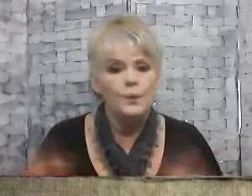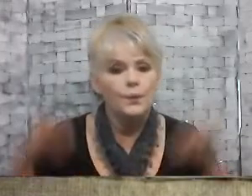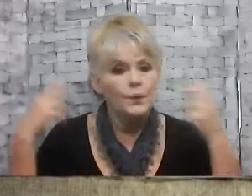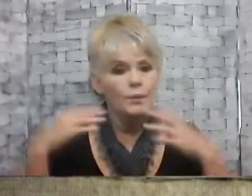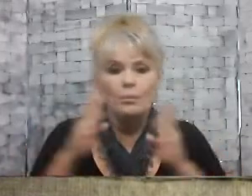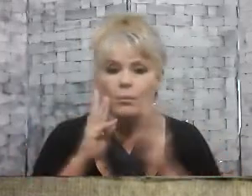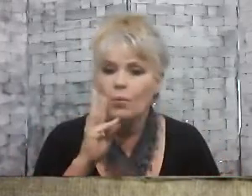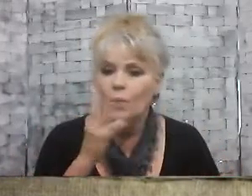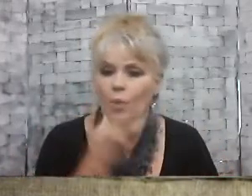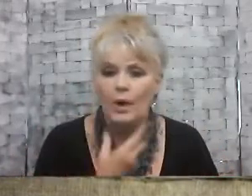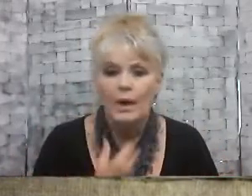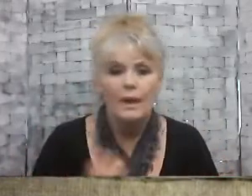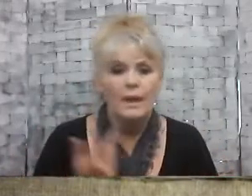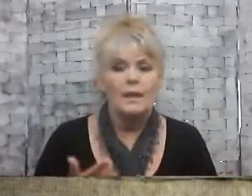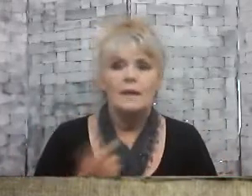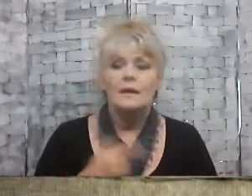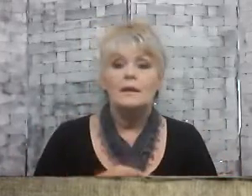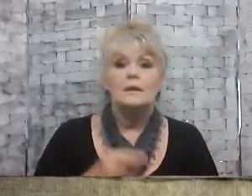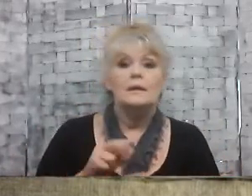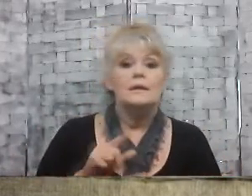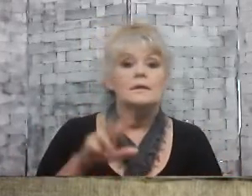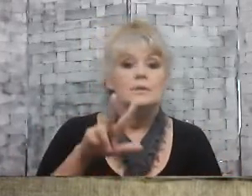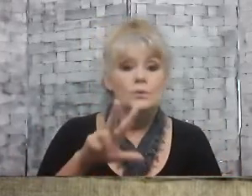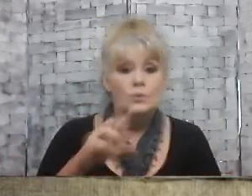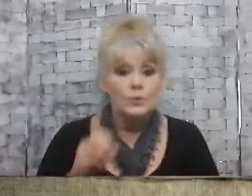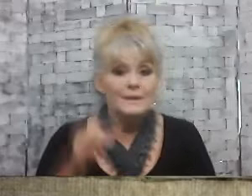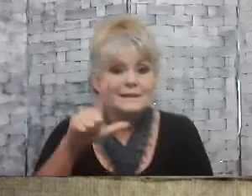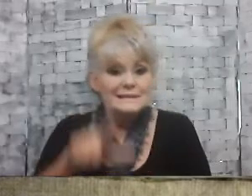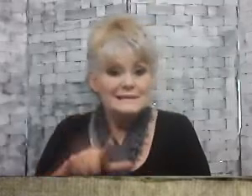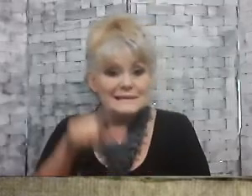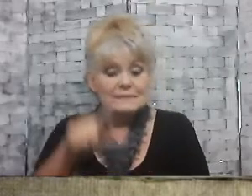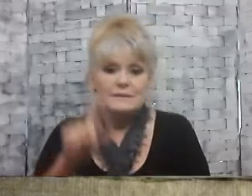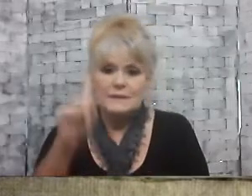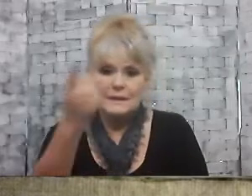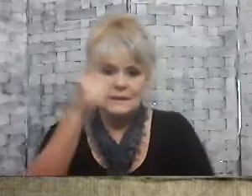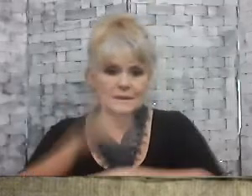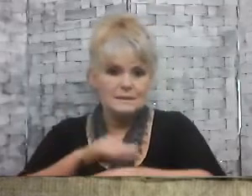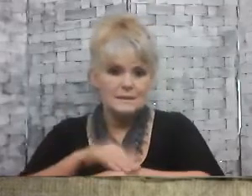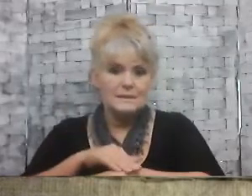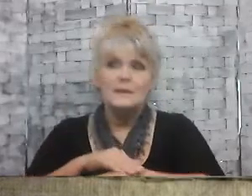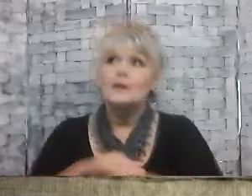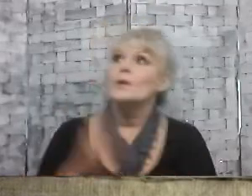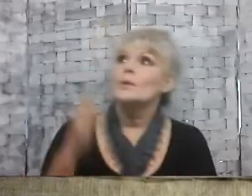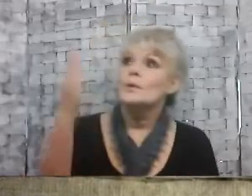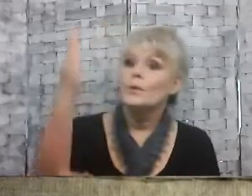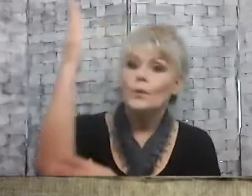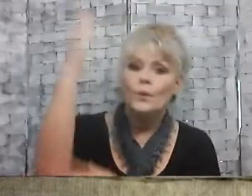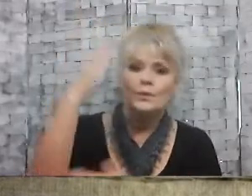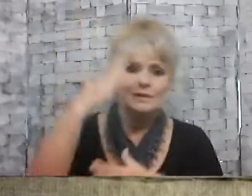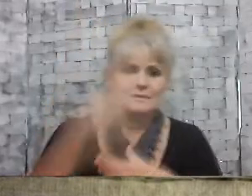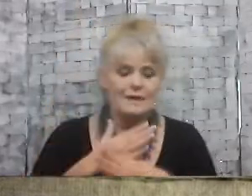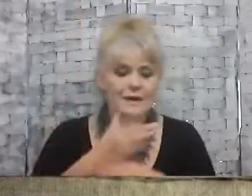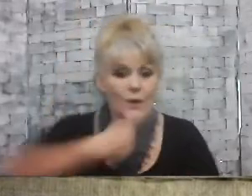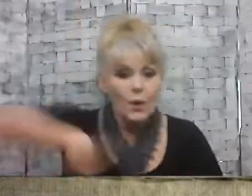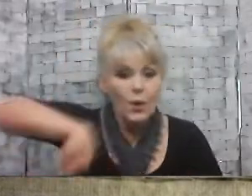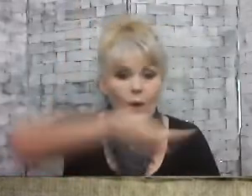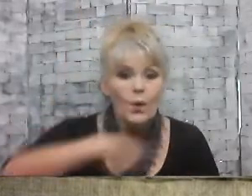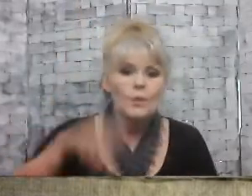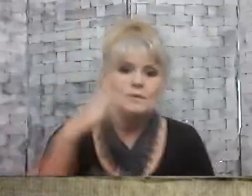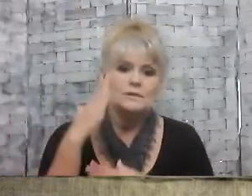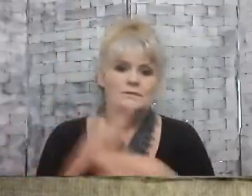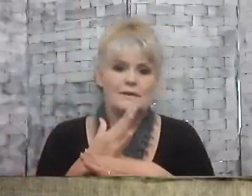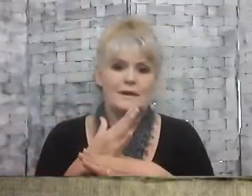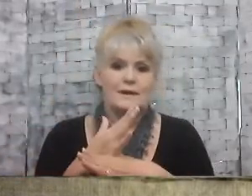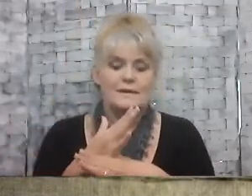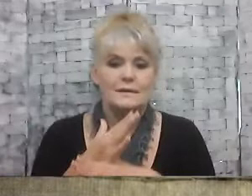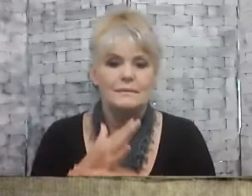eerste tema van hulle album wat hulle in 2017 uitgegee het, was werk, Godse werk, ons